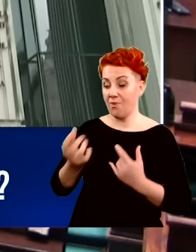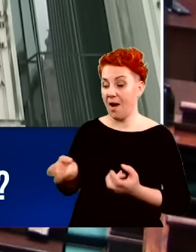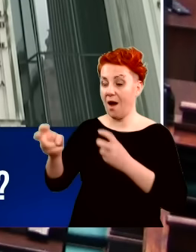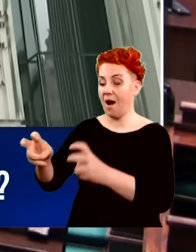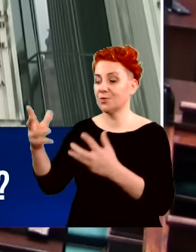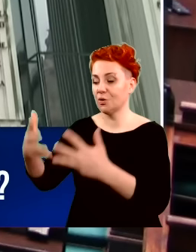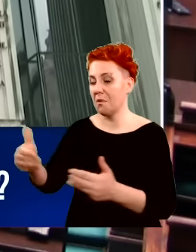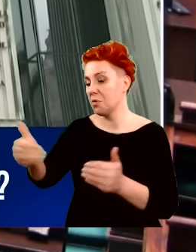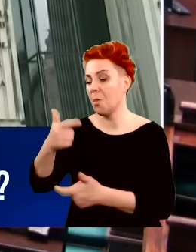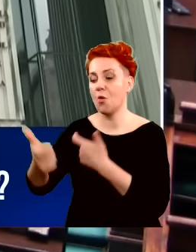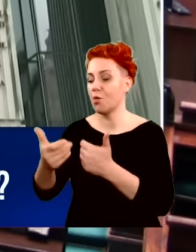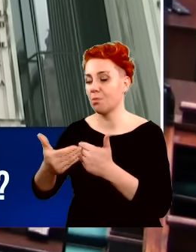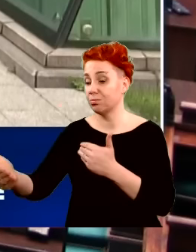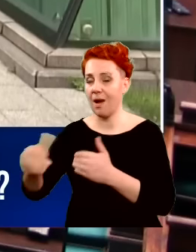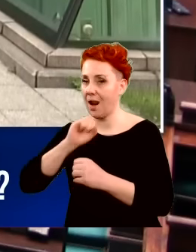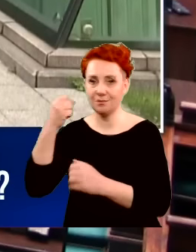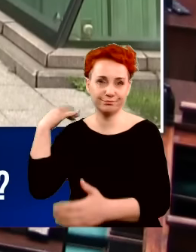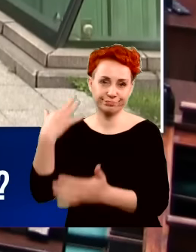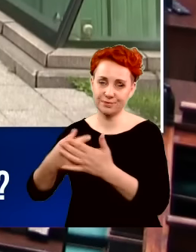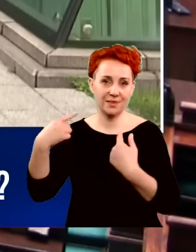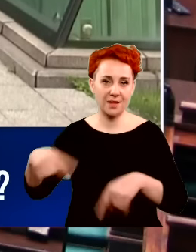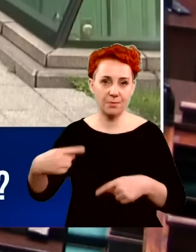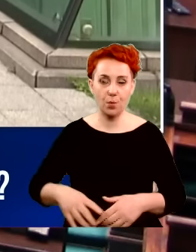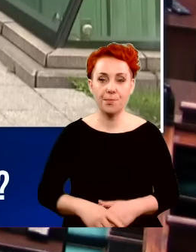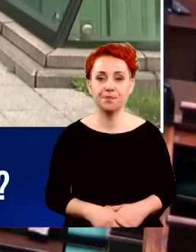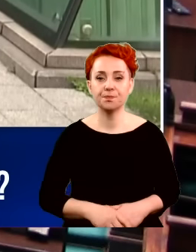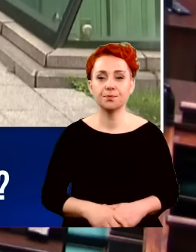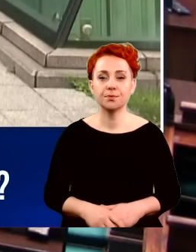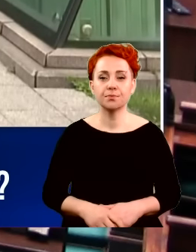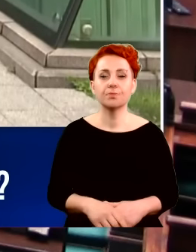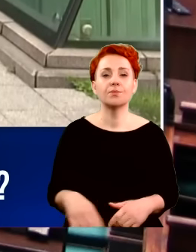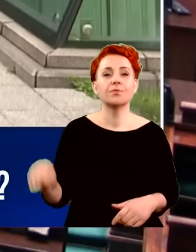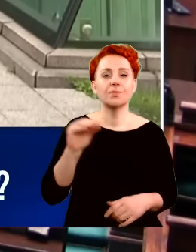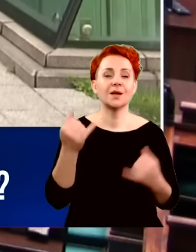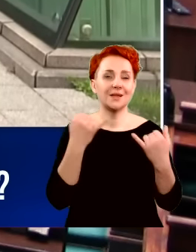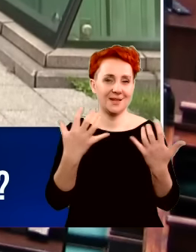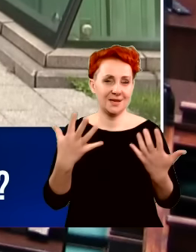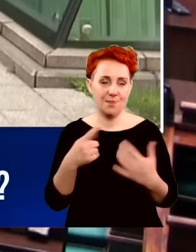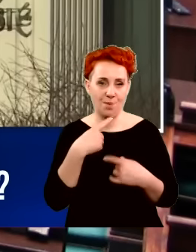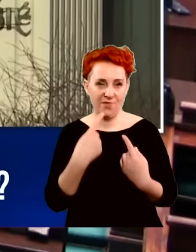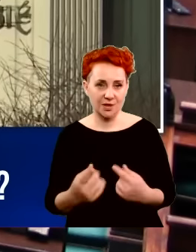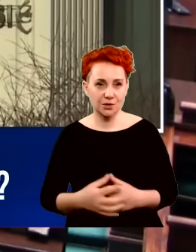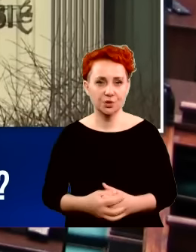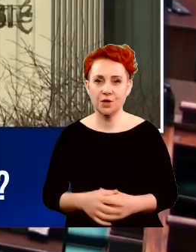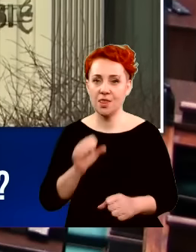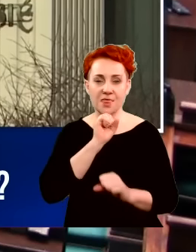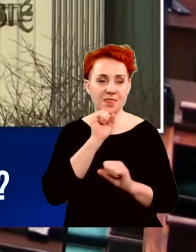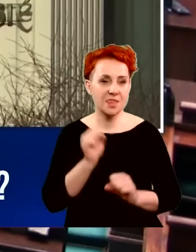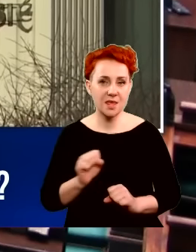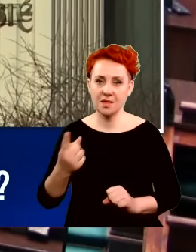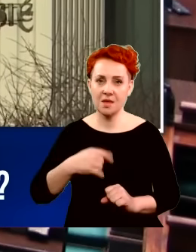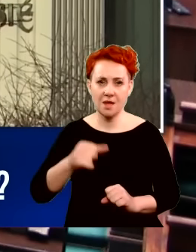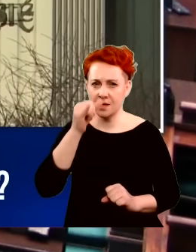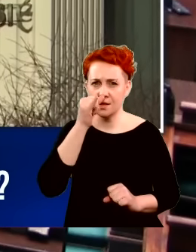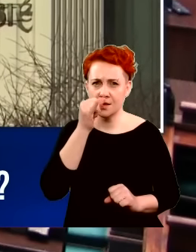działania tak nigdy nie było Jeżeli natomiast i chciałbym jeszcze jedną rzecz podkreślić że nigdy nie mówiliśmy sędziom jak mają